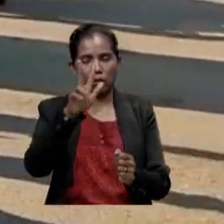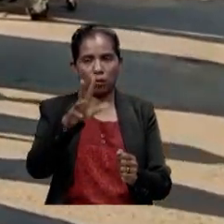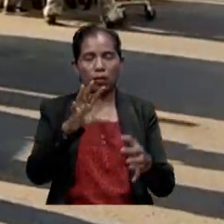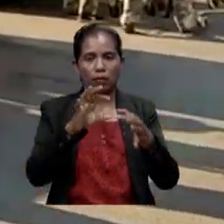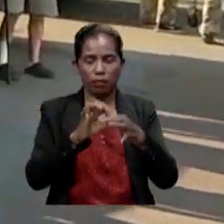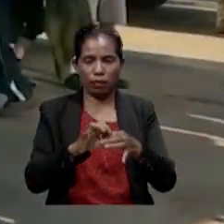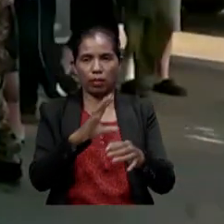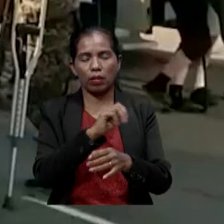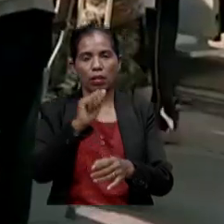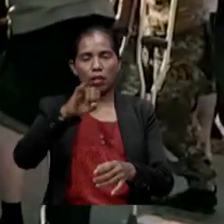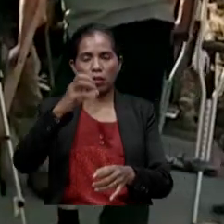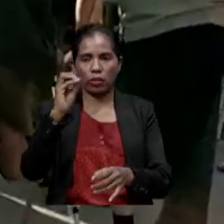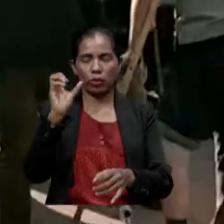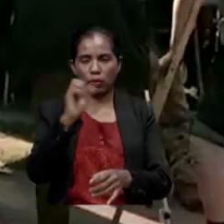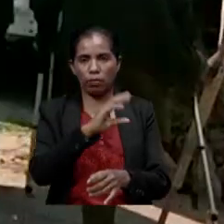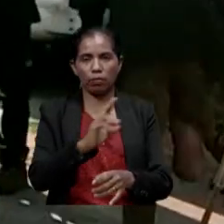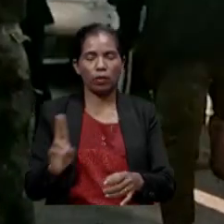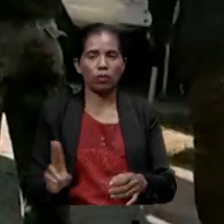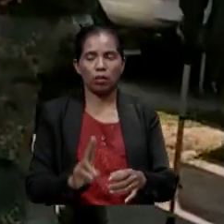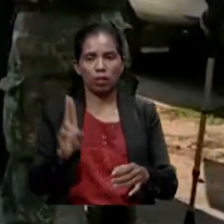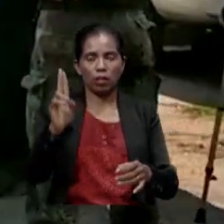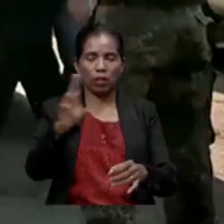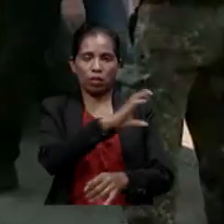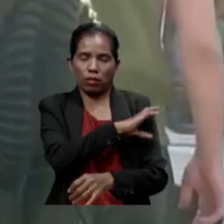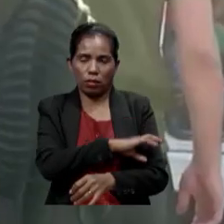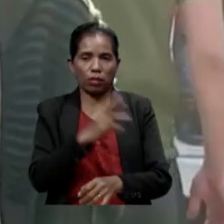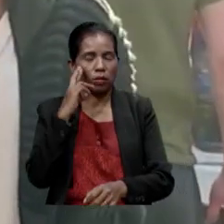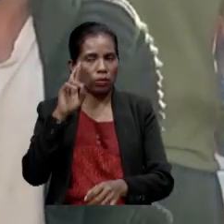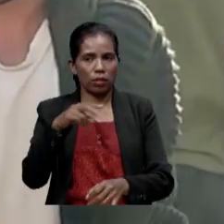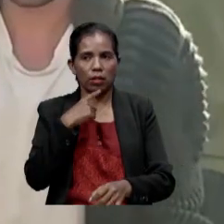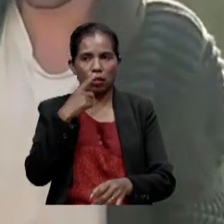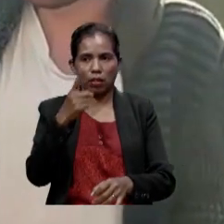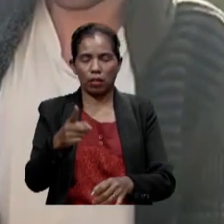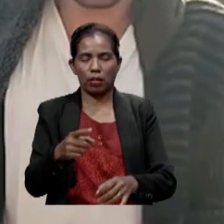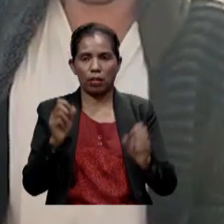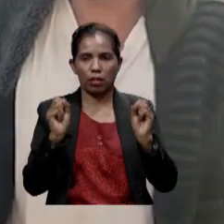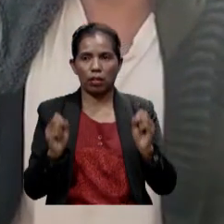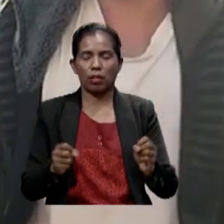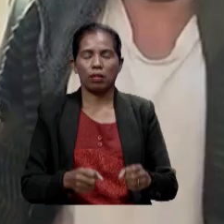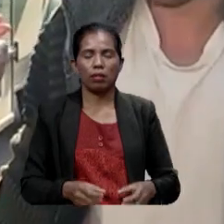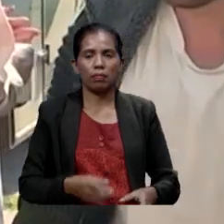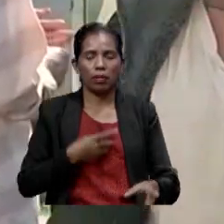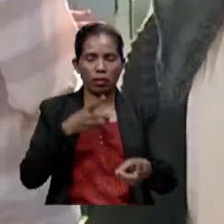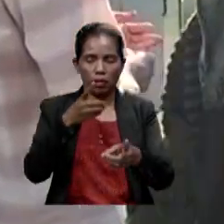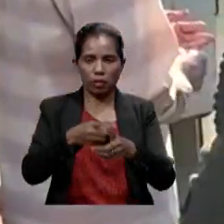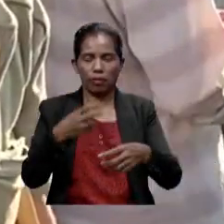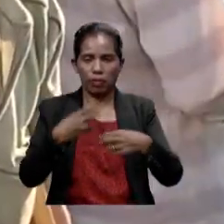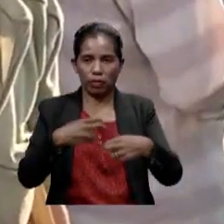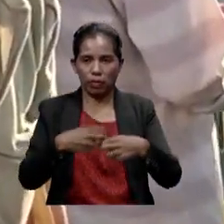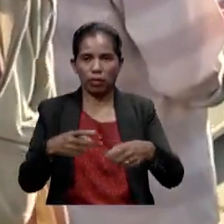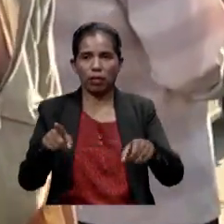Regimentu Azov, Unidade Guarda Nasional, nebe Rusia hateten hanesan batalion extrema direita perigozu,